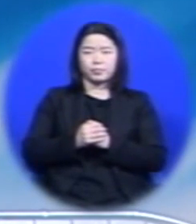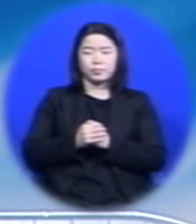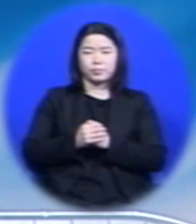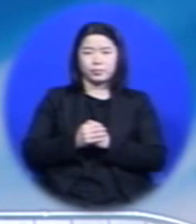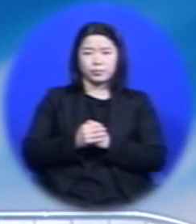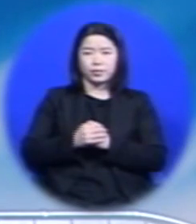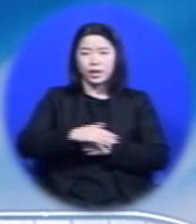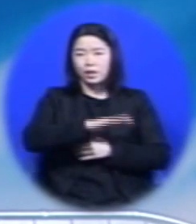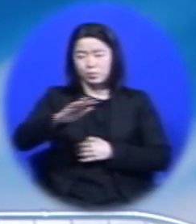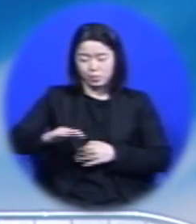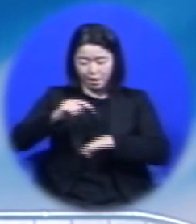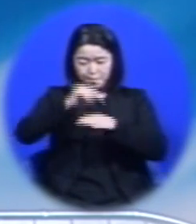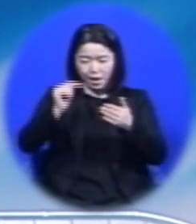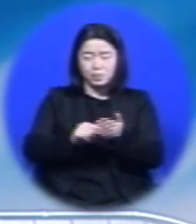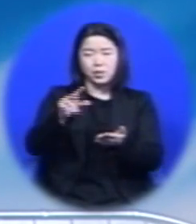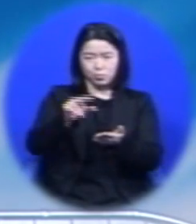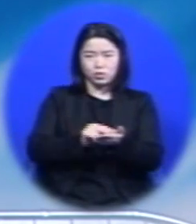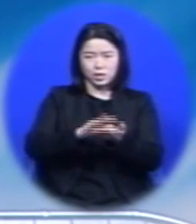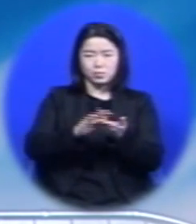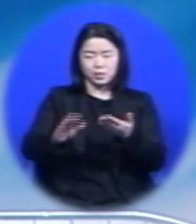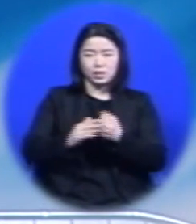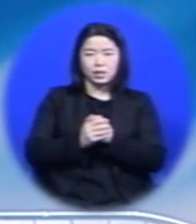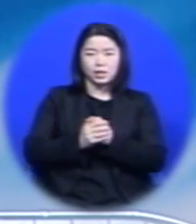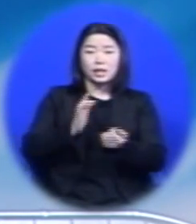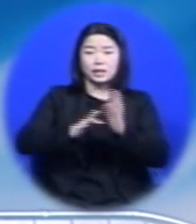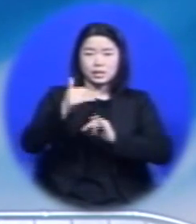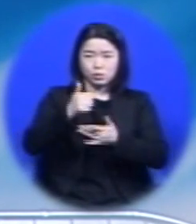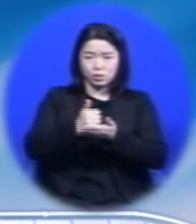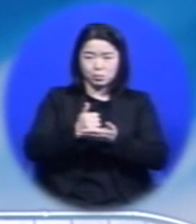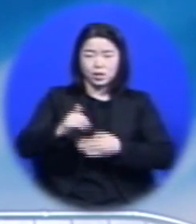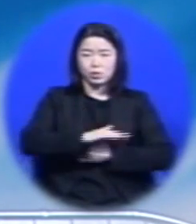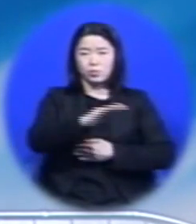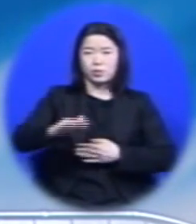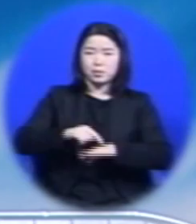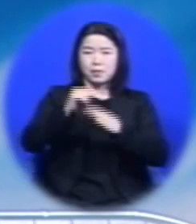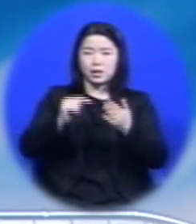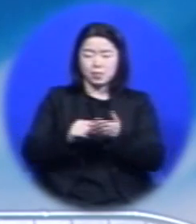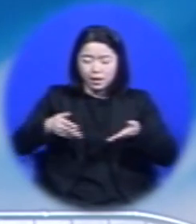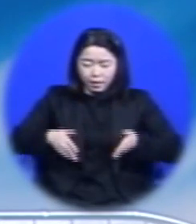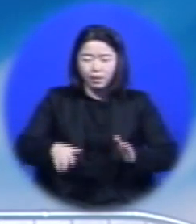우의 마음이 문제입니다 예수님이 우리 마음에